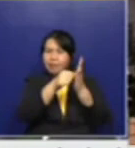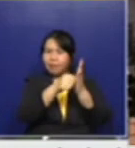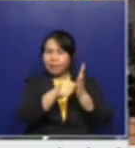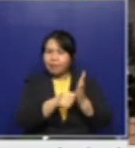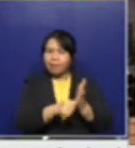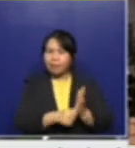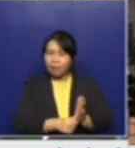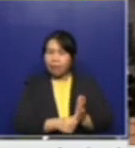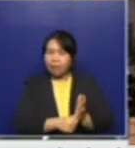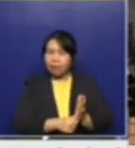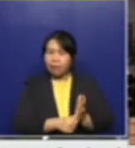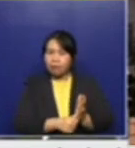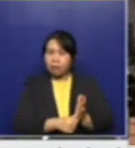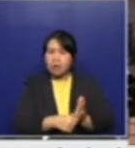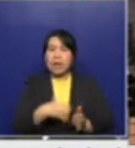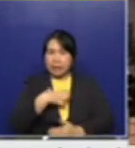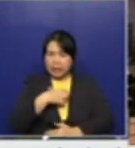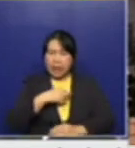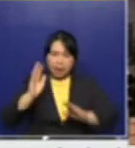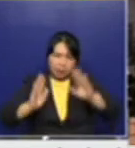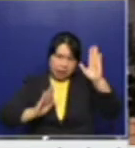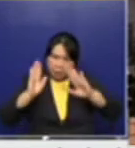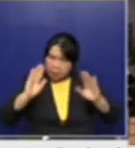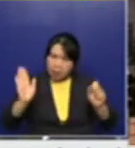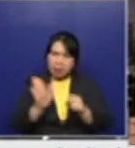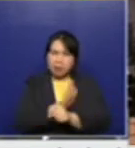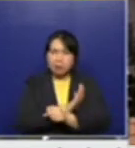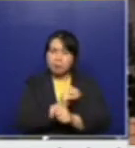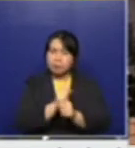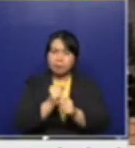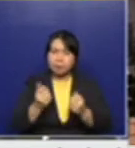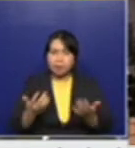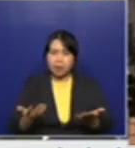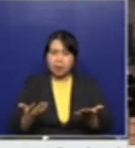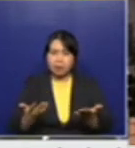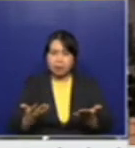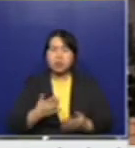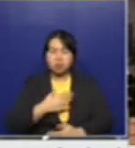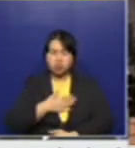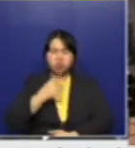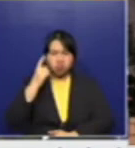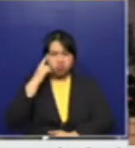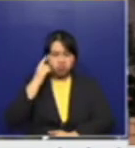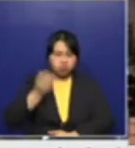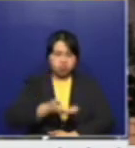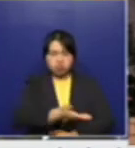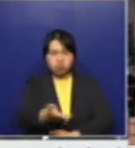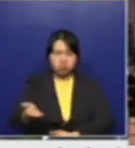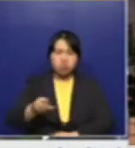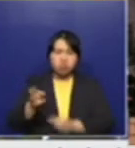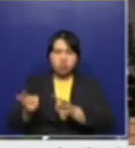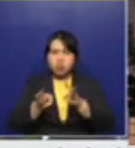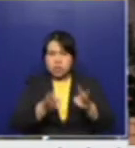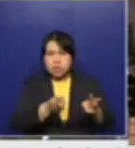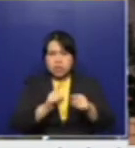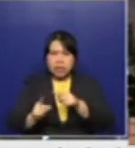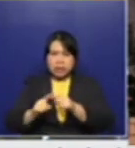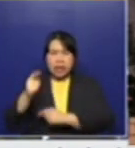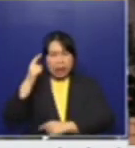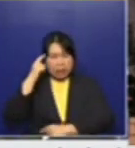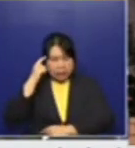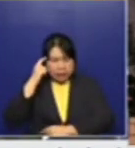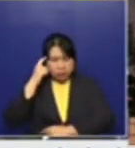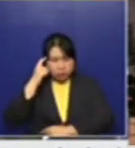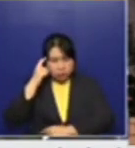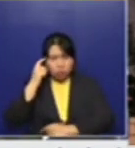ๆซึ่งจะเป็นประชาธิปไตยมากขึ้นตรงนี้เนี่ยผมคิดว่าทุกคนน่าจะได้หันทางมาช่วยกันดูกฎหม